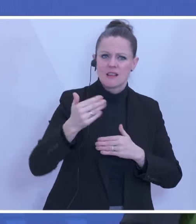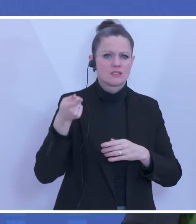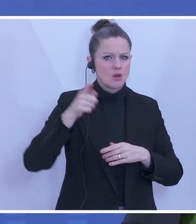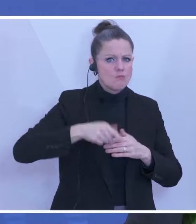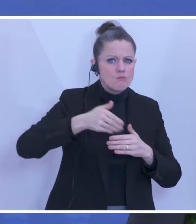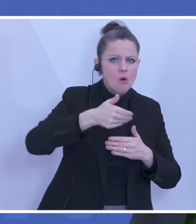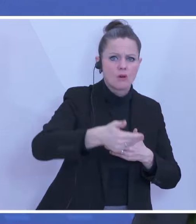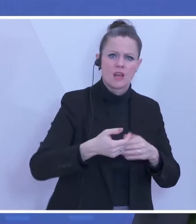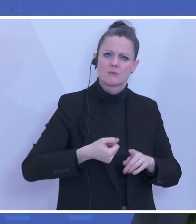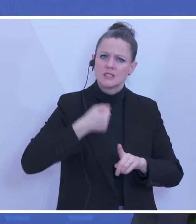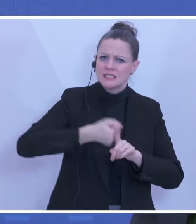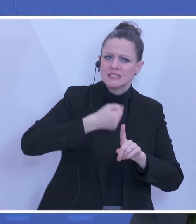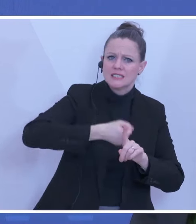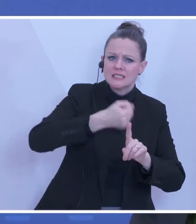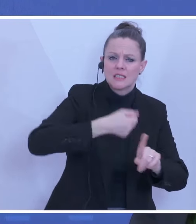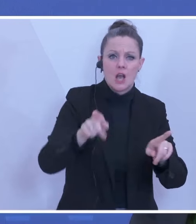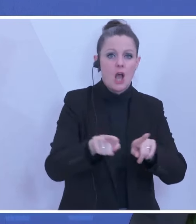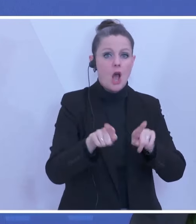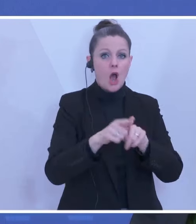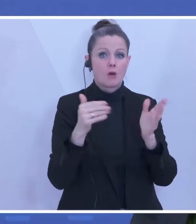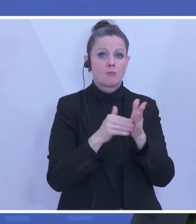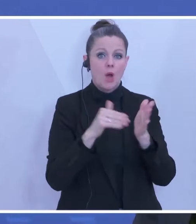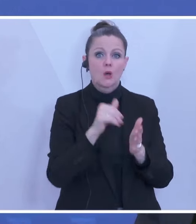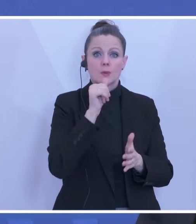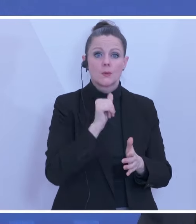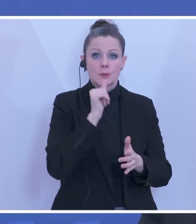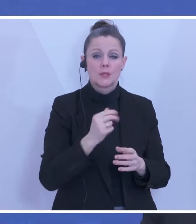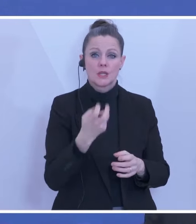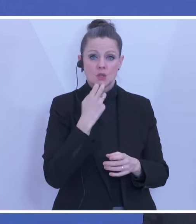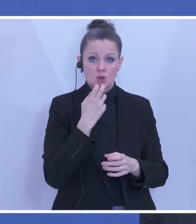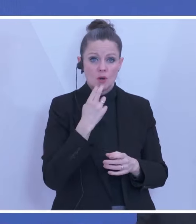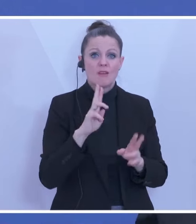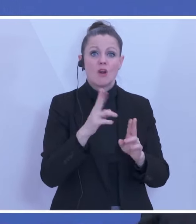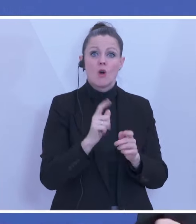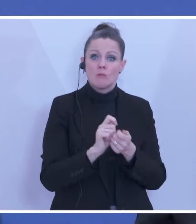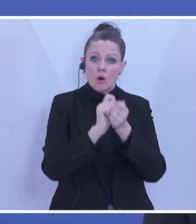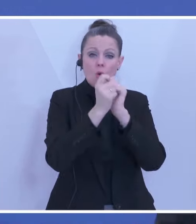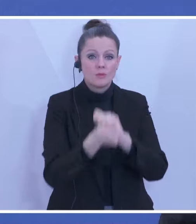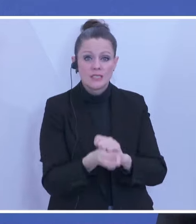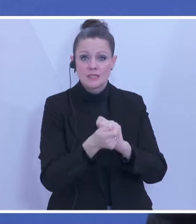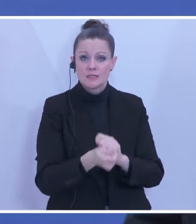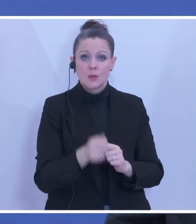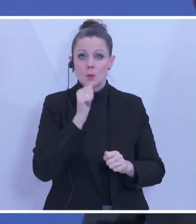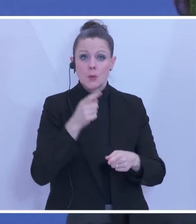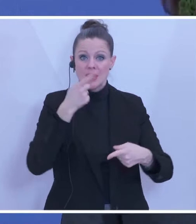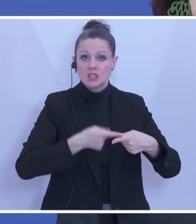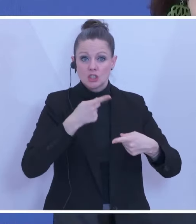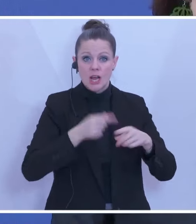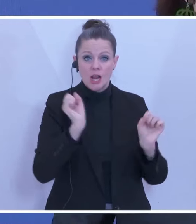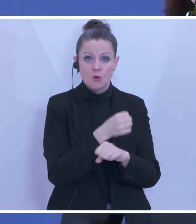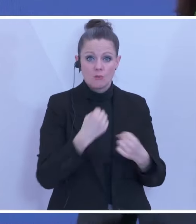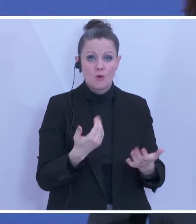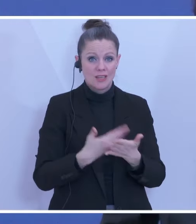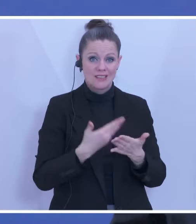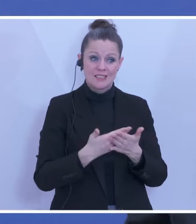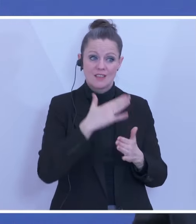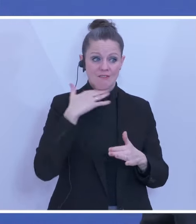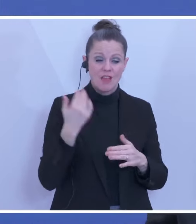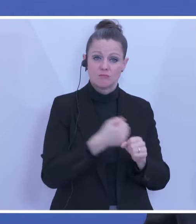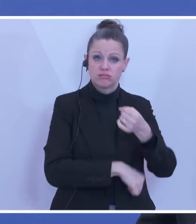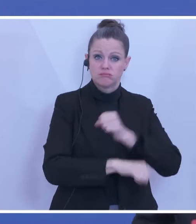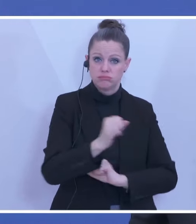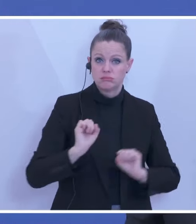Übrigen voraus, dass wir sehr viel grünen Strom brauchen, sonst wird es kein grüner Stahl. Wir haben gut zu tun an der Stelle und da sind wir auch